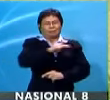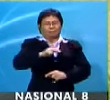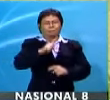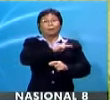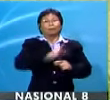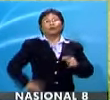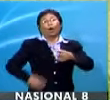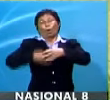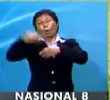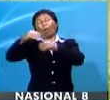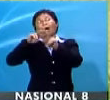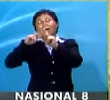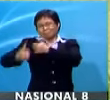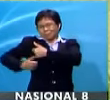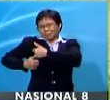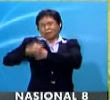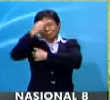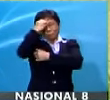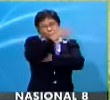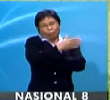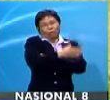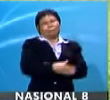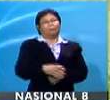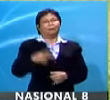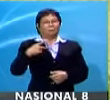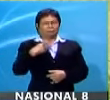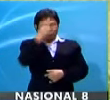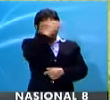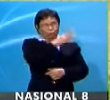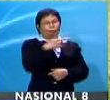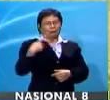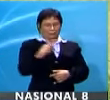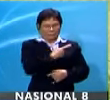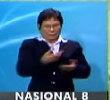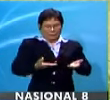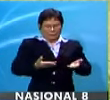Pakistan bagi tindakan suusulan di pihak kami di